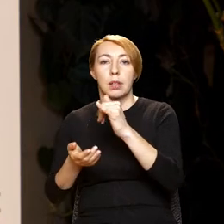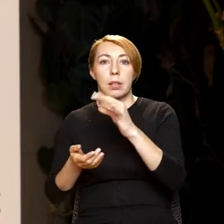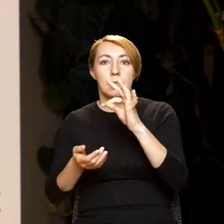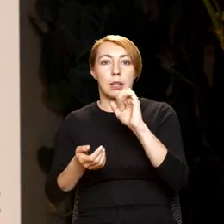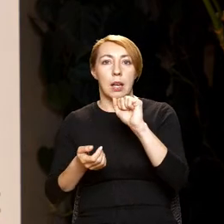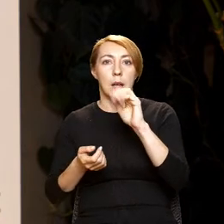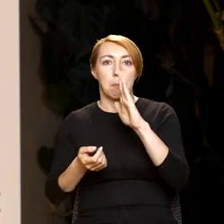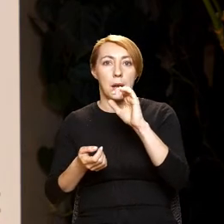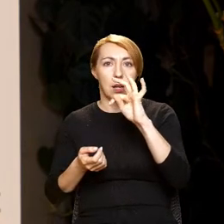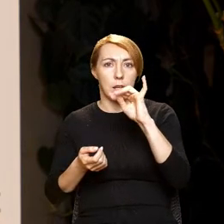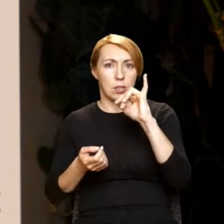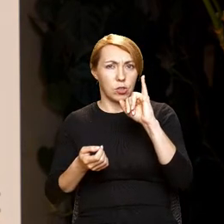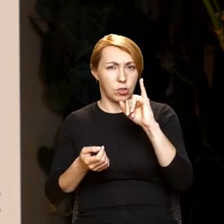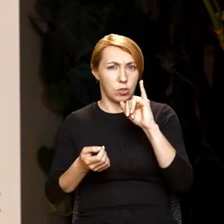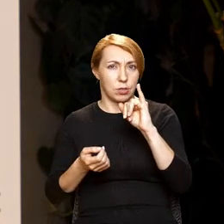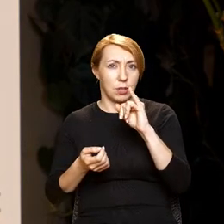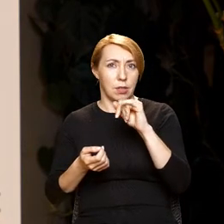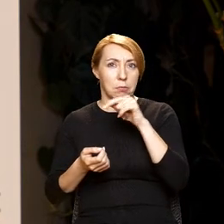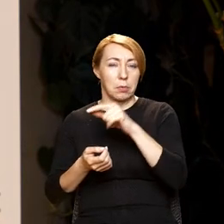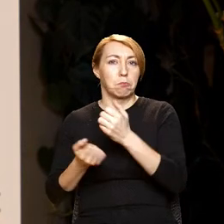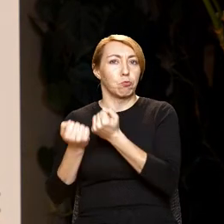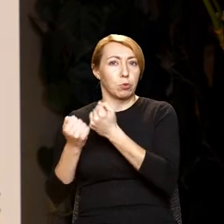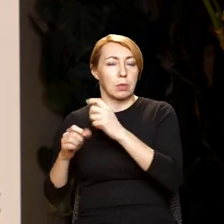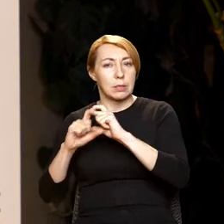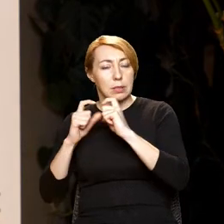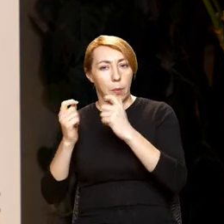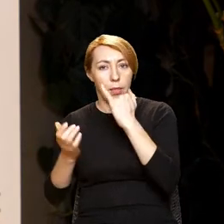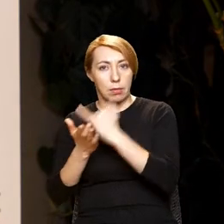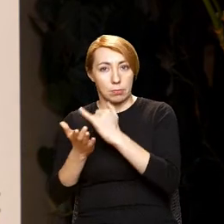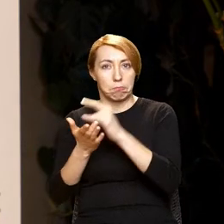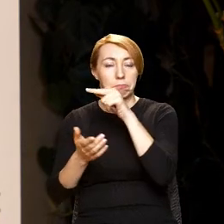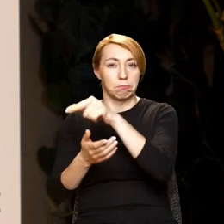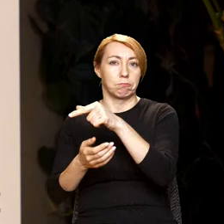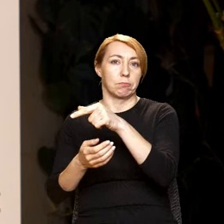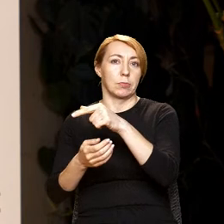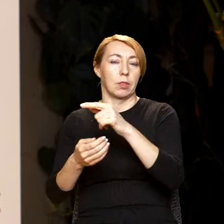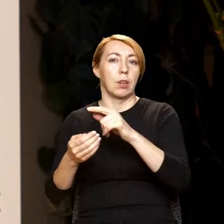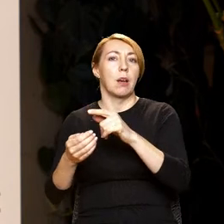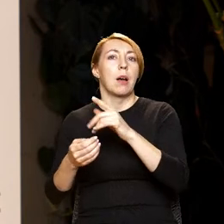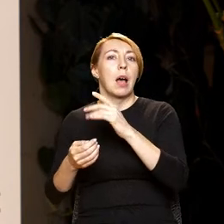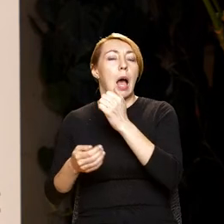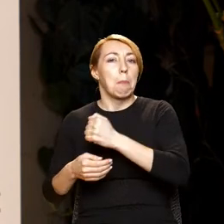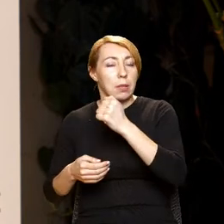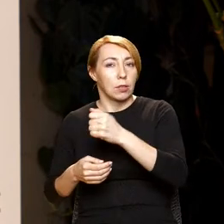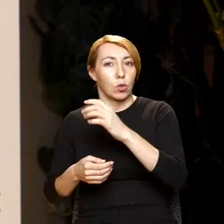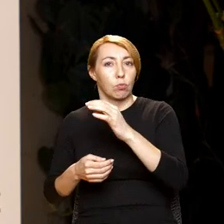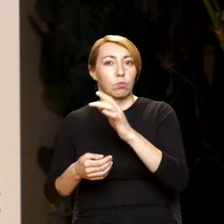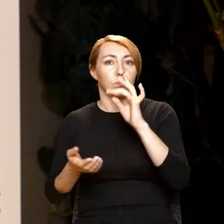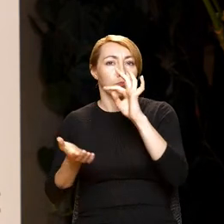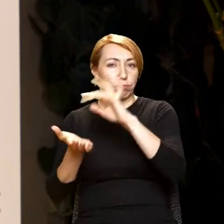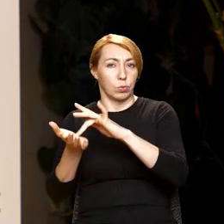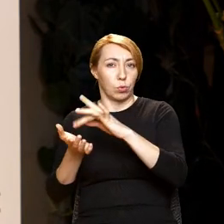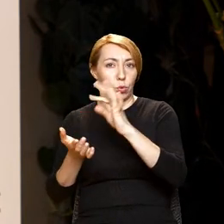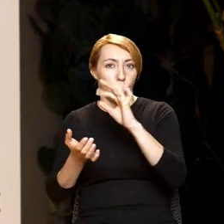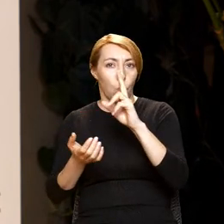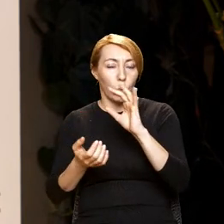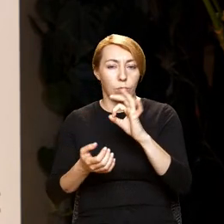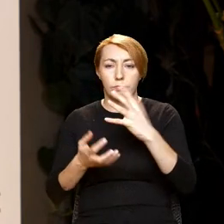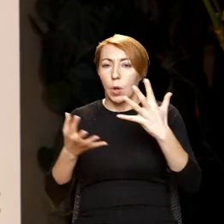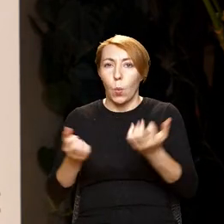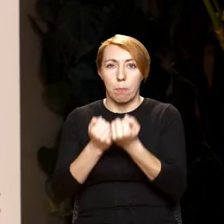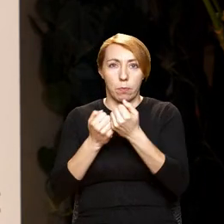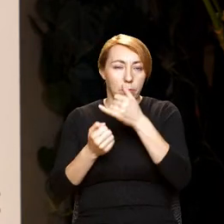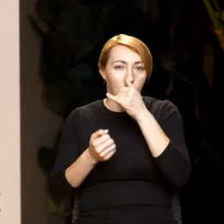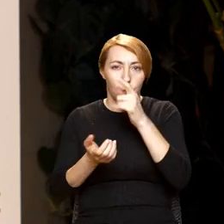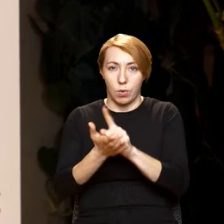Shimeja zachowana jest cała w Bibliotece Uniwersytetu Waseda w Tokio. Natomiast nie udało się dotrzeć, mimo poszukiwań w